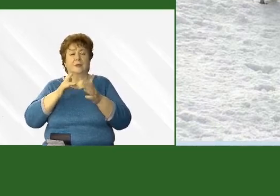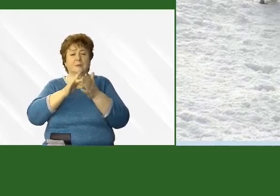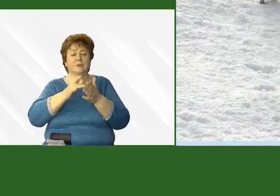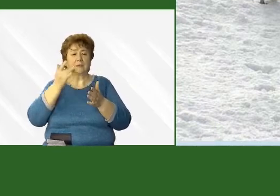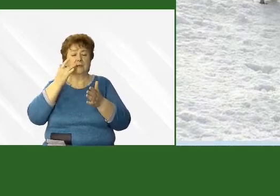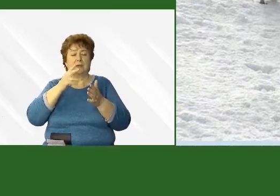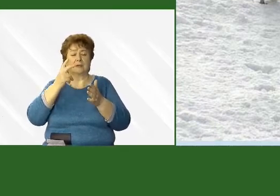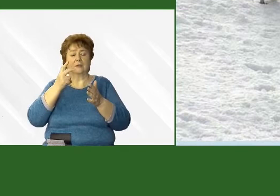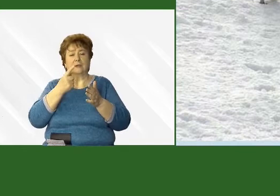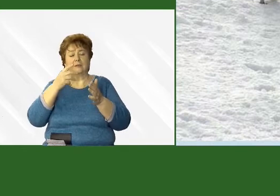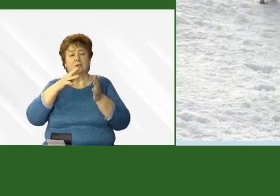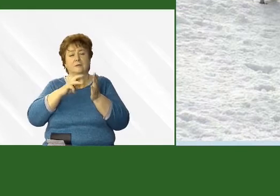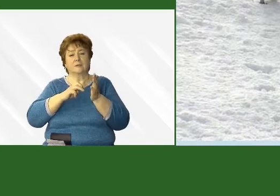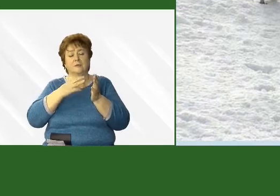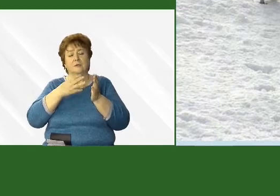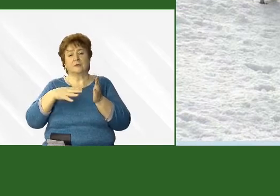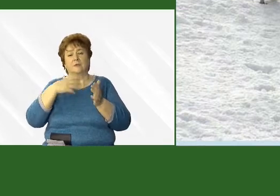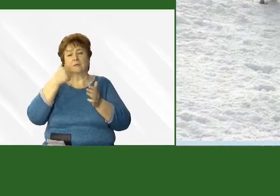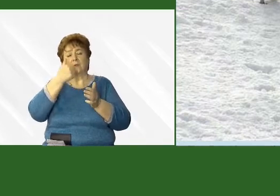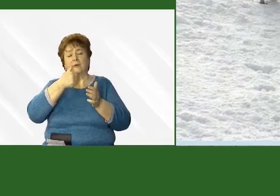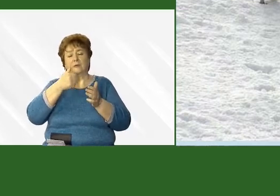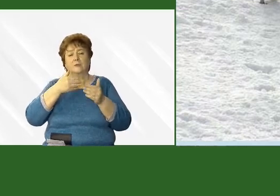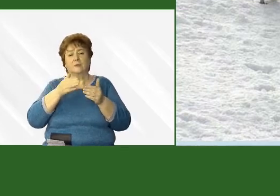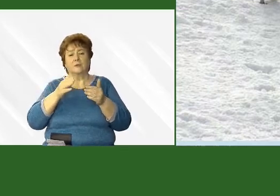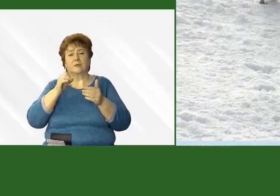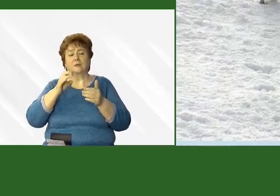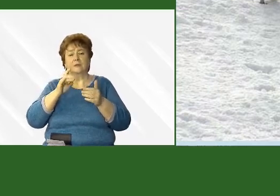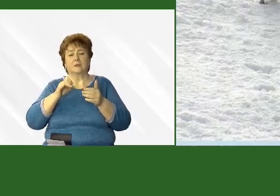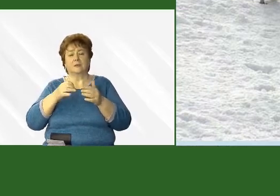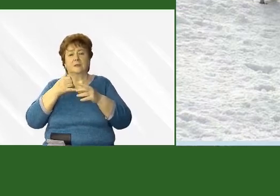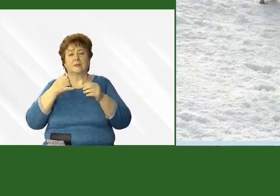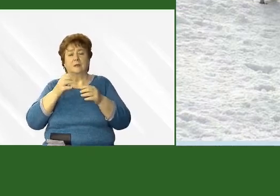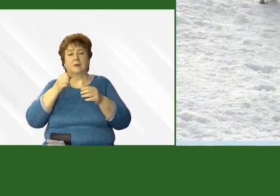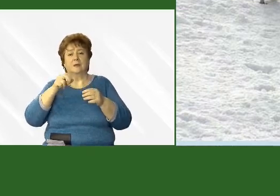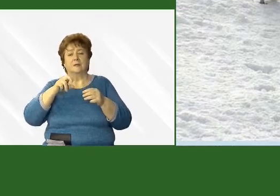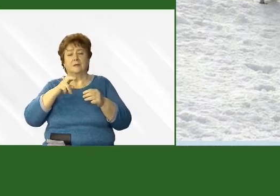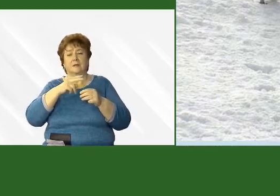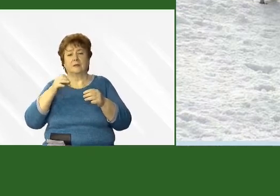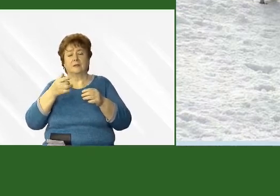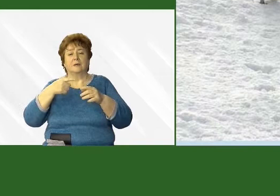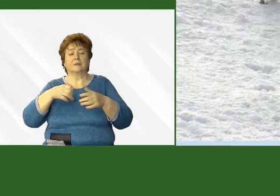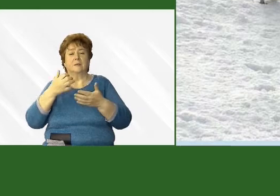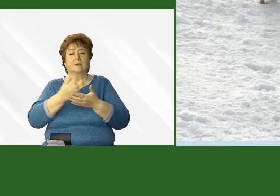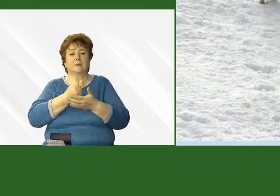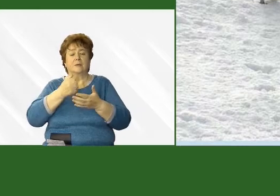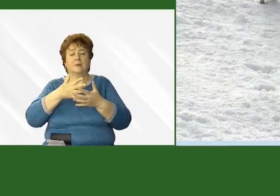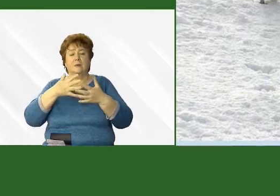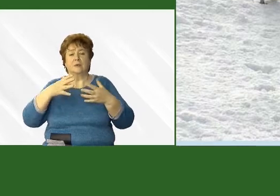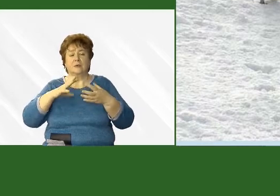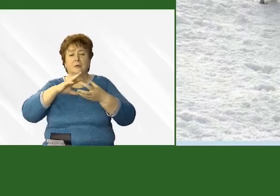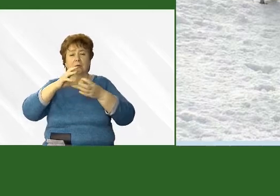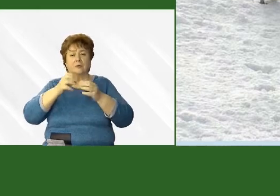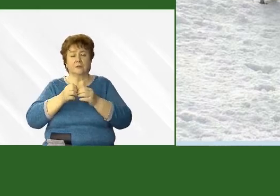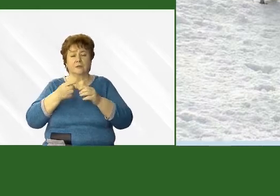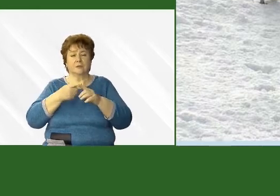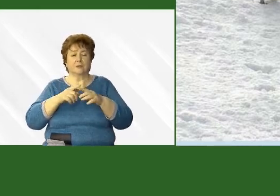в 1840 году открыла в Антарктиде землю Адели, где было обнаружено большое